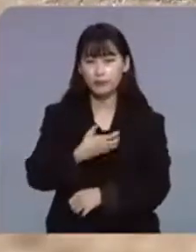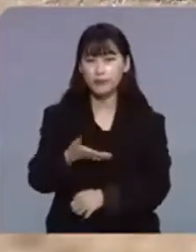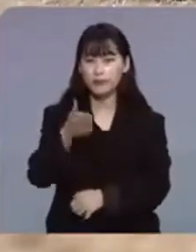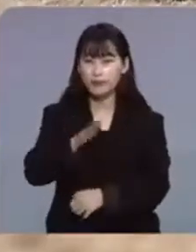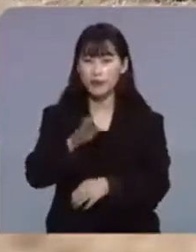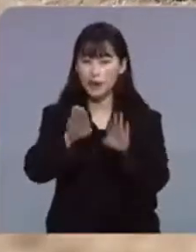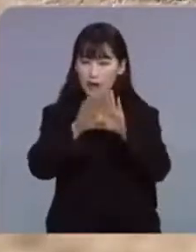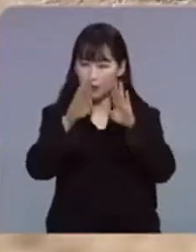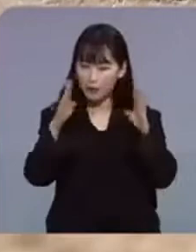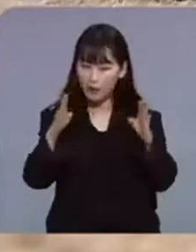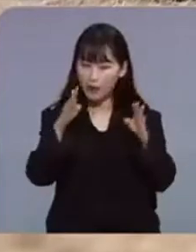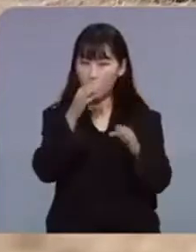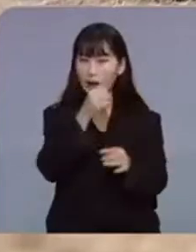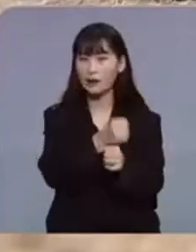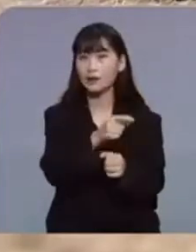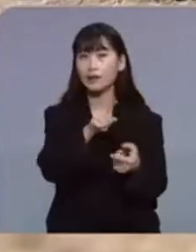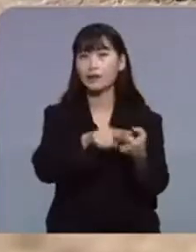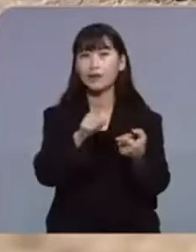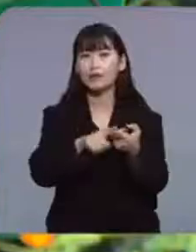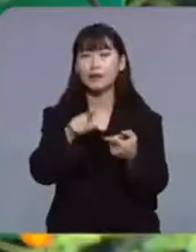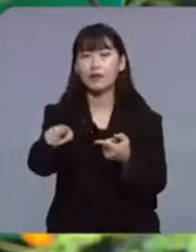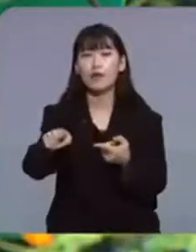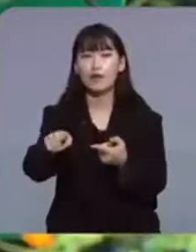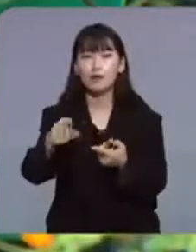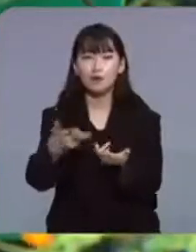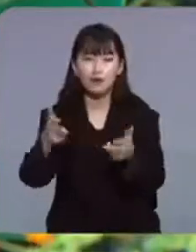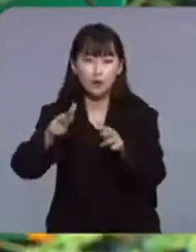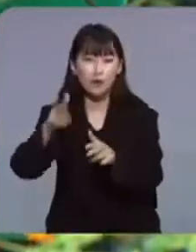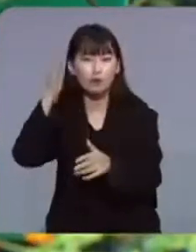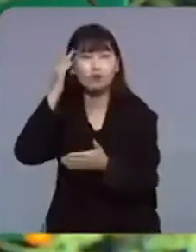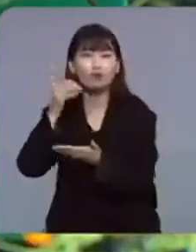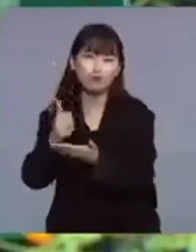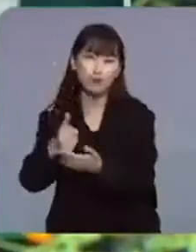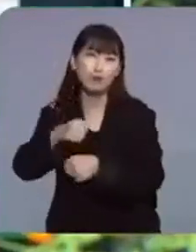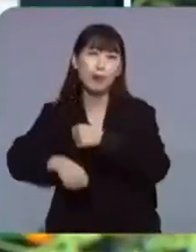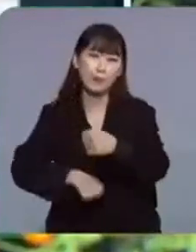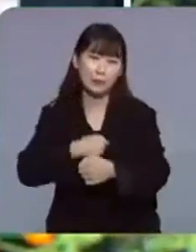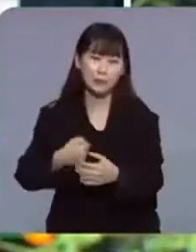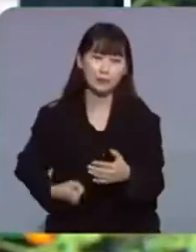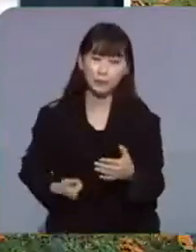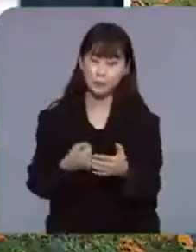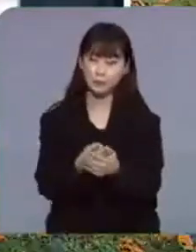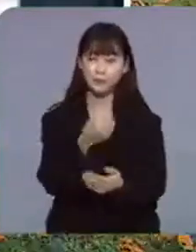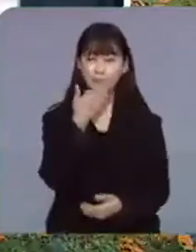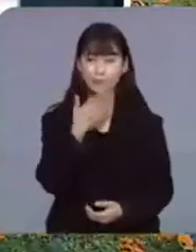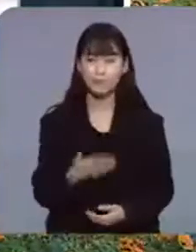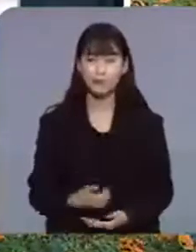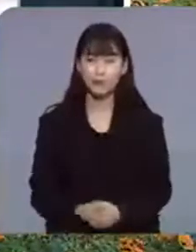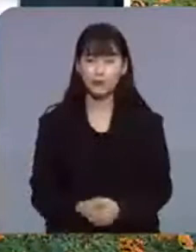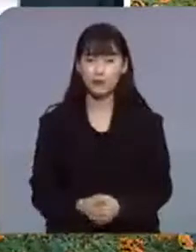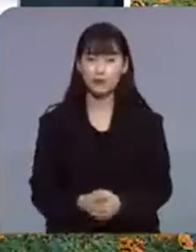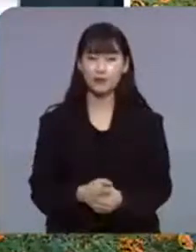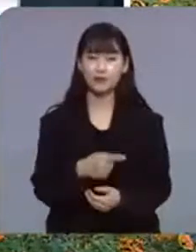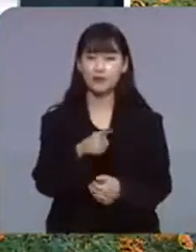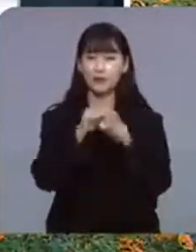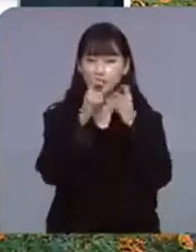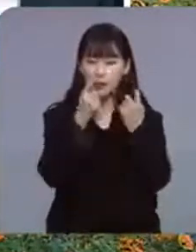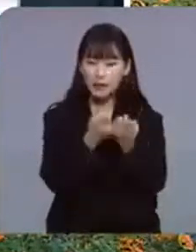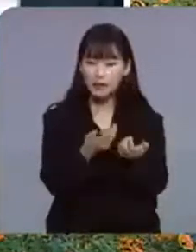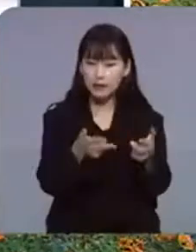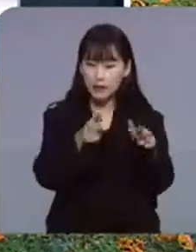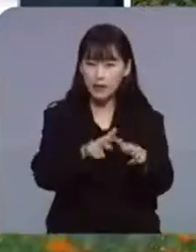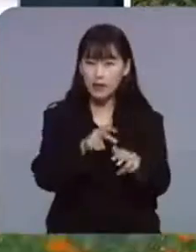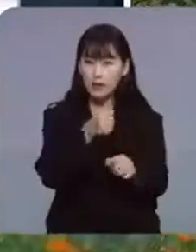개방 여부는 아직까지 정원 소유주의 의지에 달려있는 수준입니다. 개별 정원들이 하지 못하는, 하고 싶지만 하지